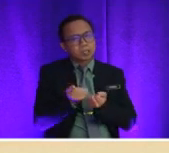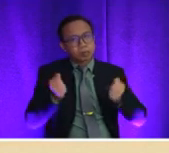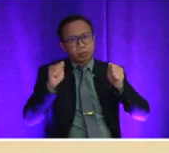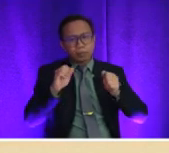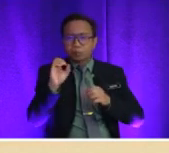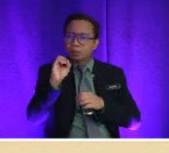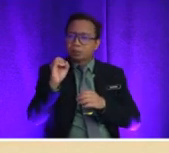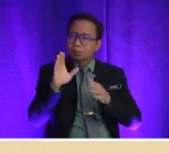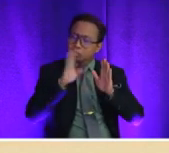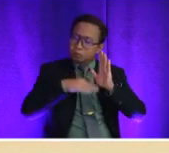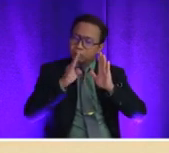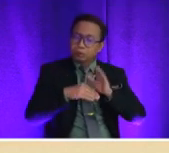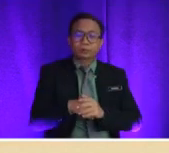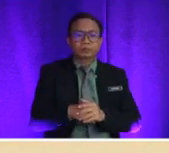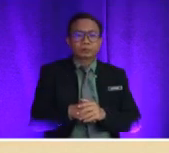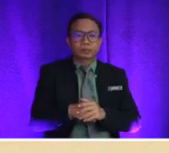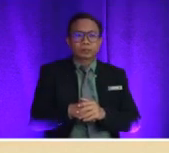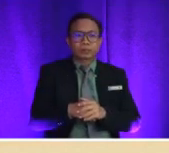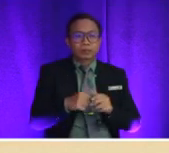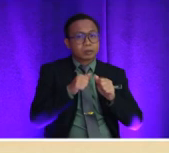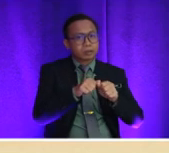es krim berdasarkan